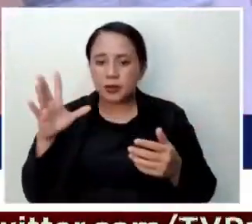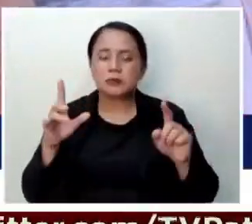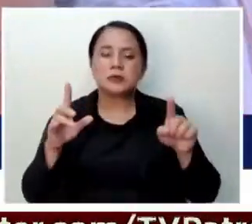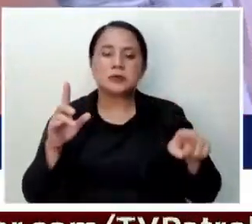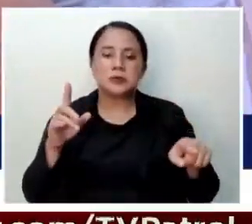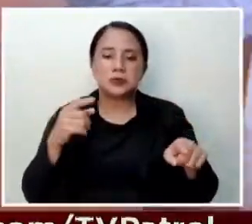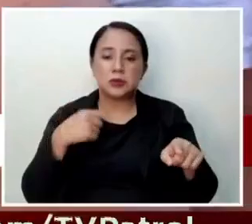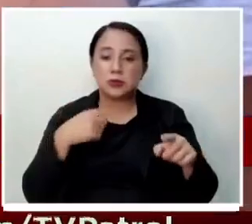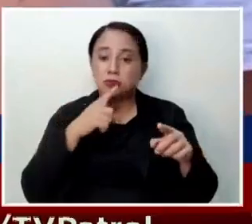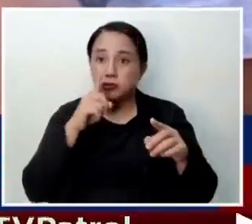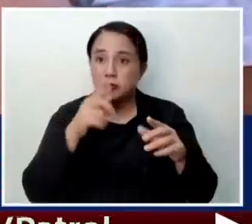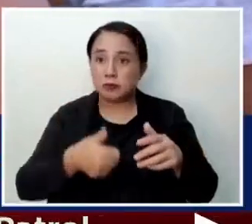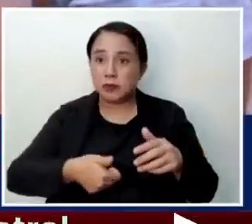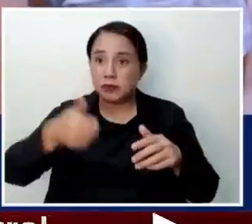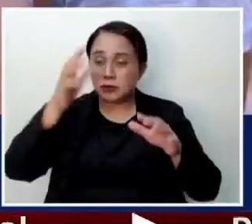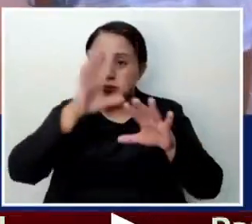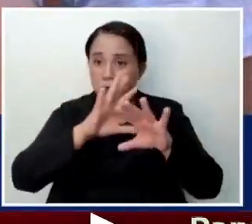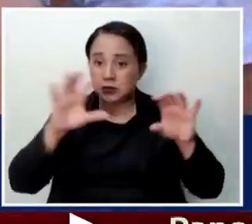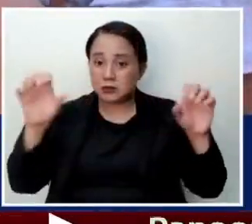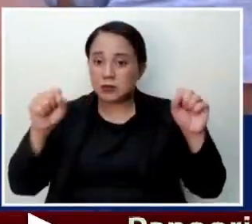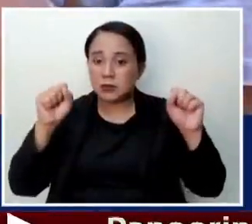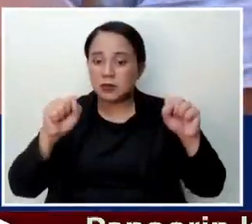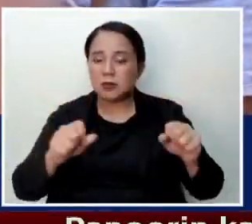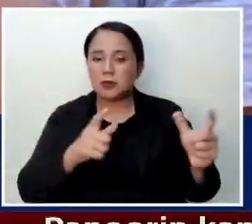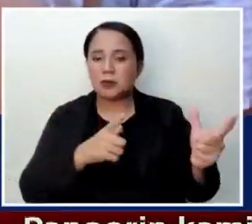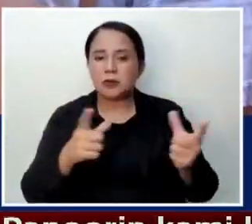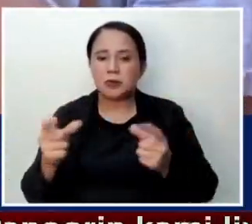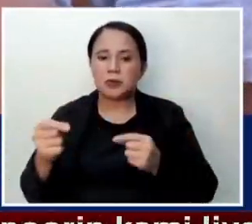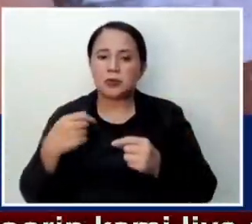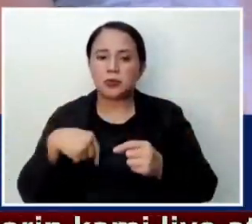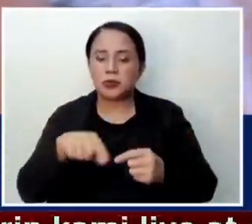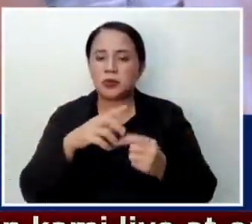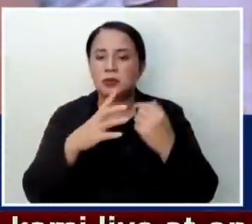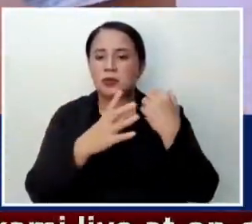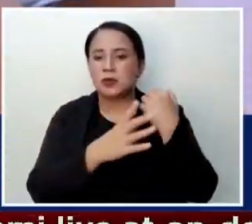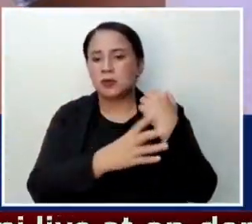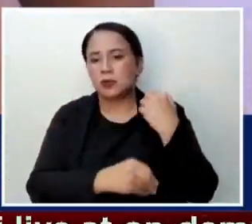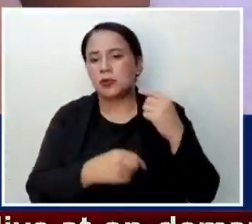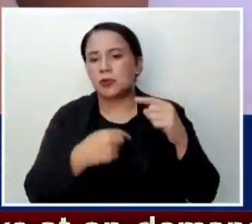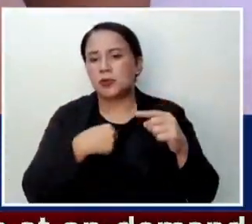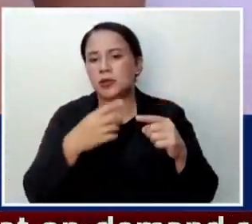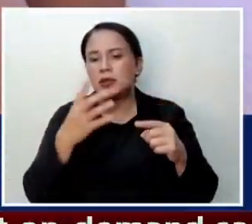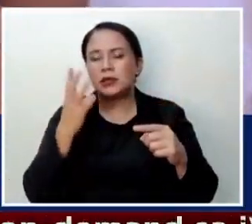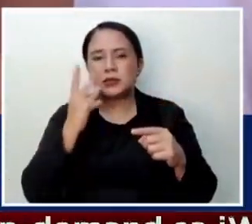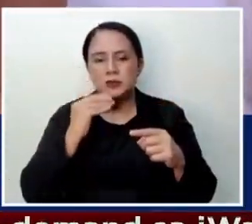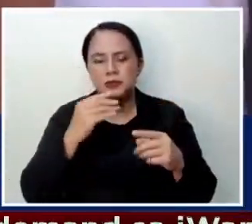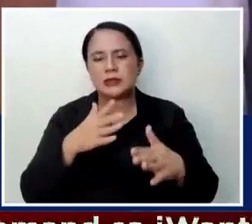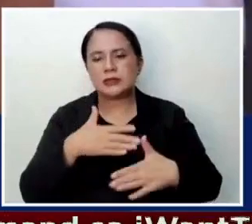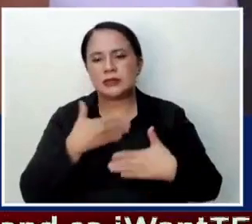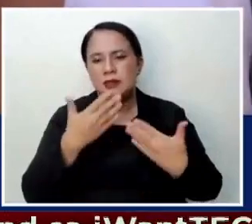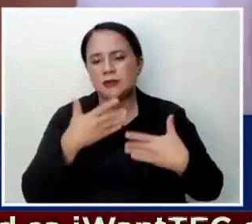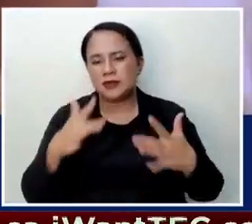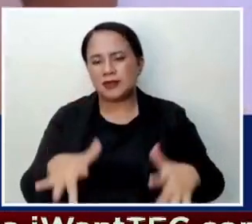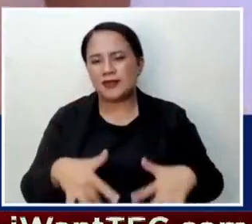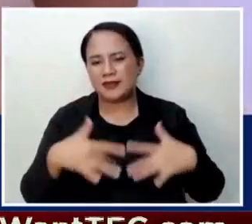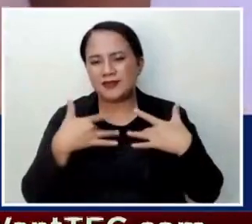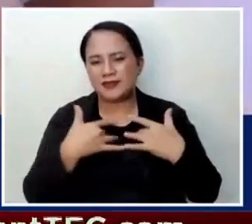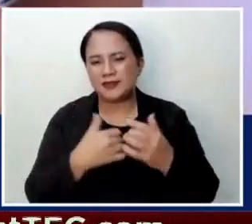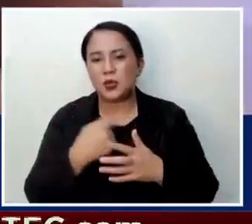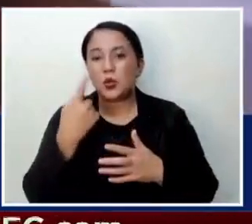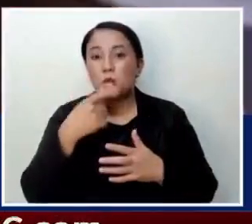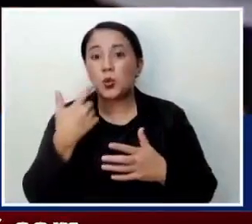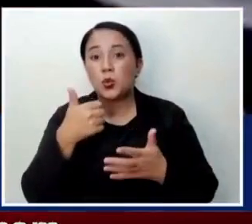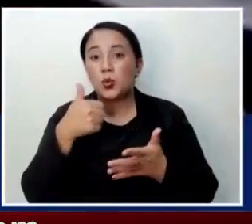nakaupo siya matupad. Para naman kaming mahirap, makatikim naman ang kunting saya sa buhay. Sino yung boboto niyo?